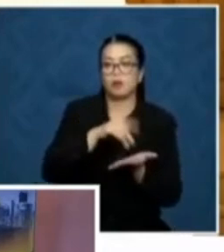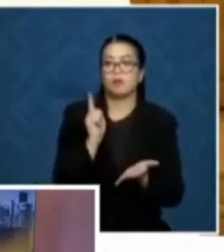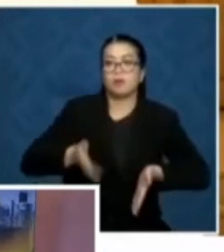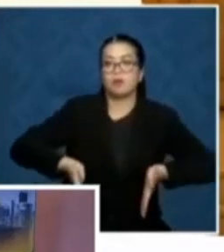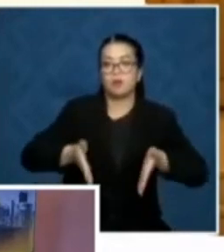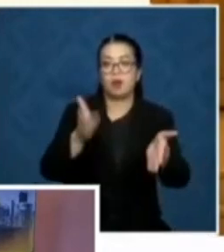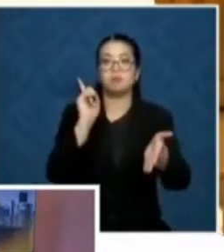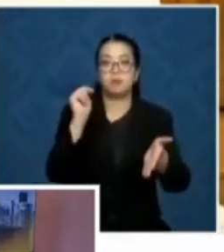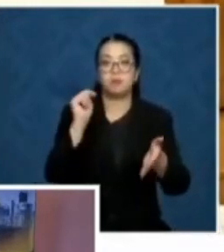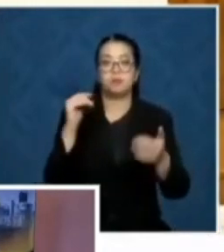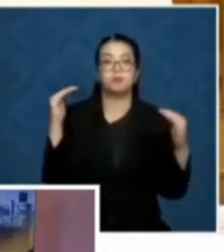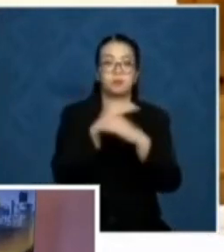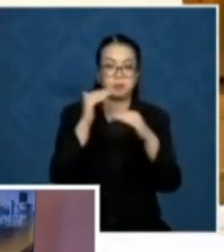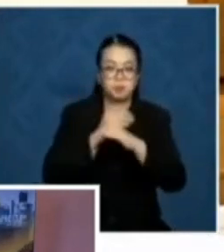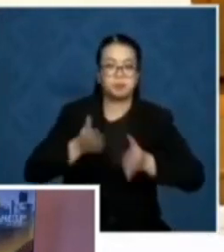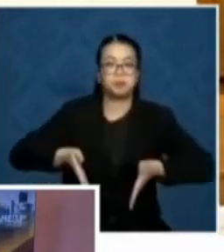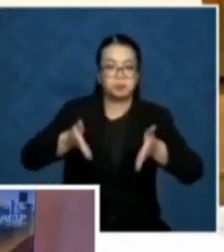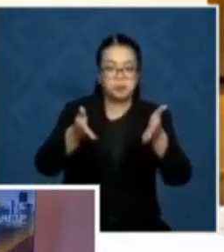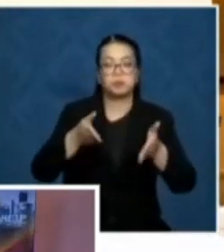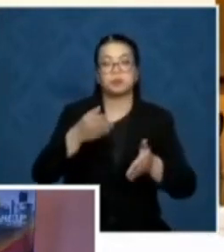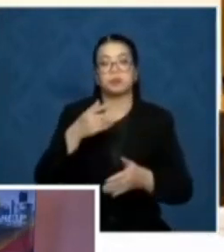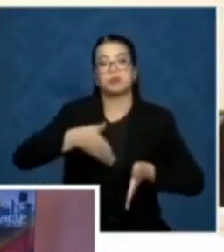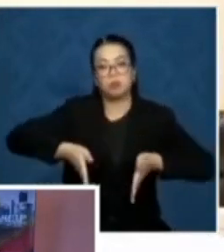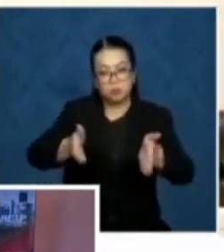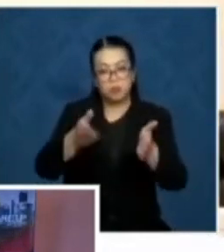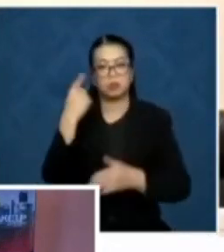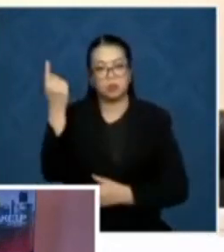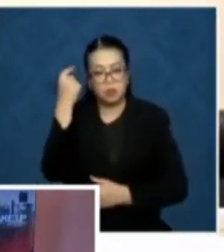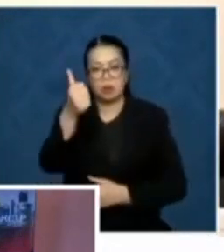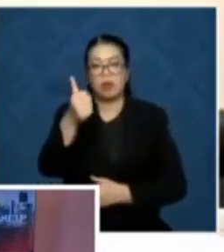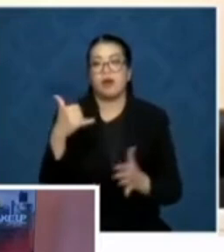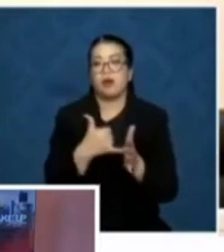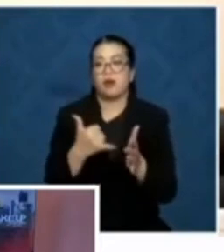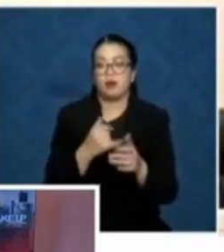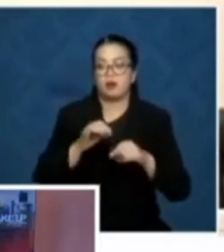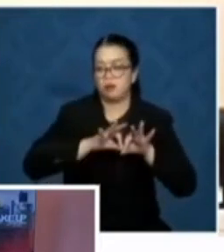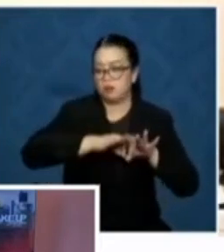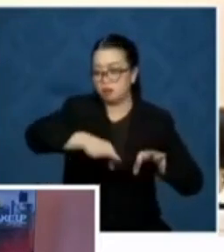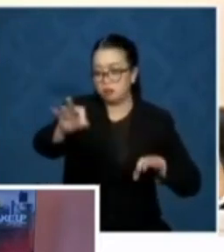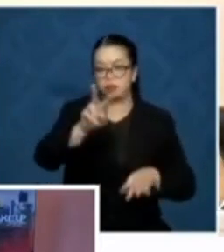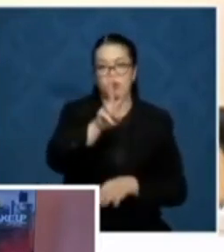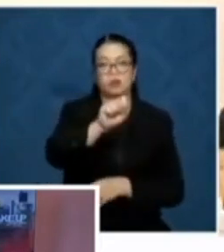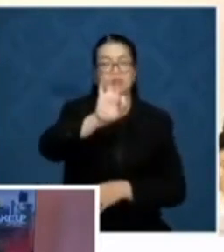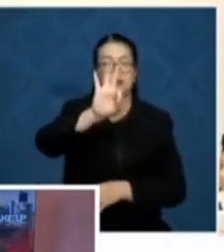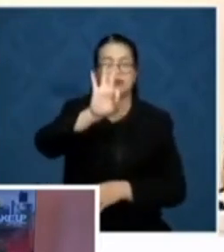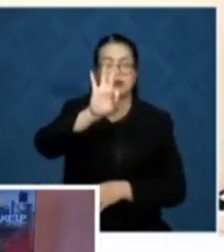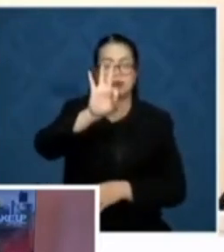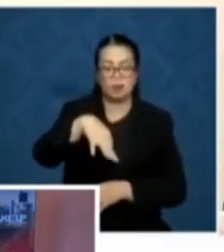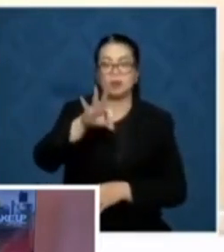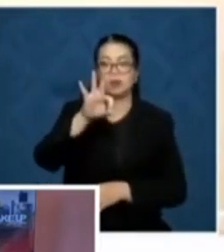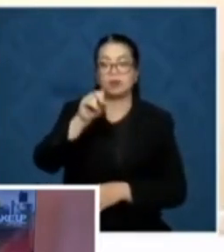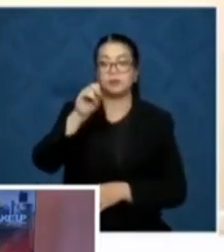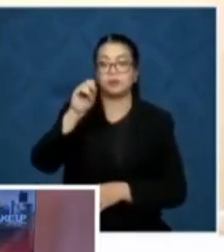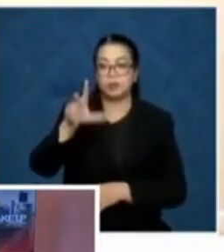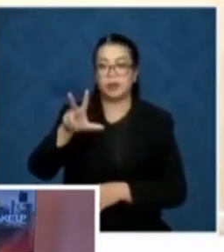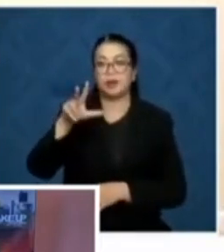ธ์หมด คือตราบใดที่ยังเป็นรัฐธรรมนูญฉบับนี้อยู่เนี่ยไม่ว่าใครหน้าไหนเข้ามาก็จะถูกครอบด้วยสิ่ง